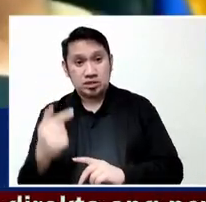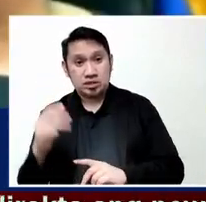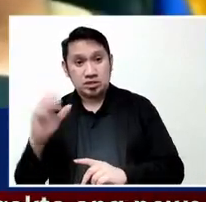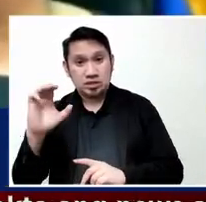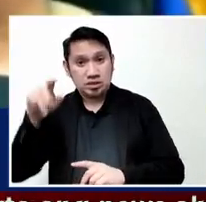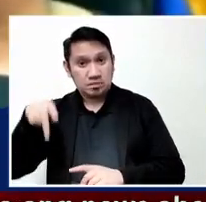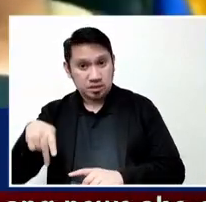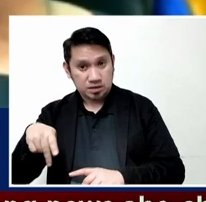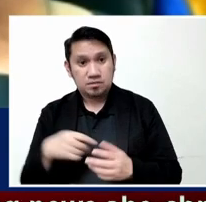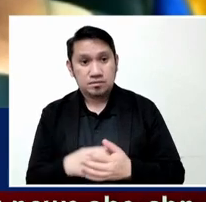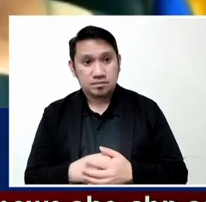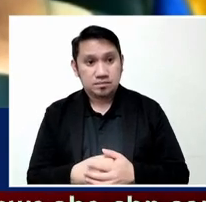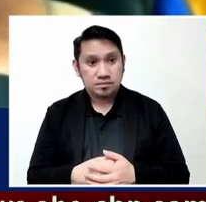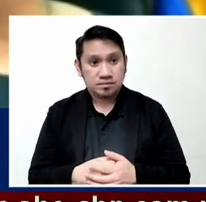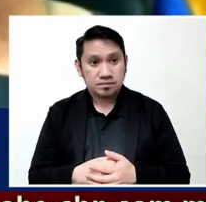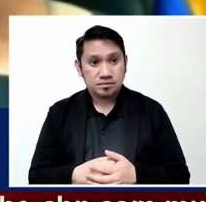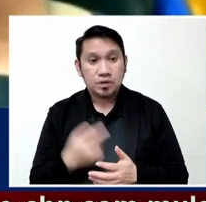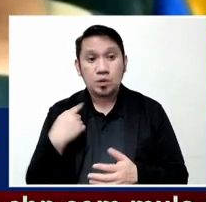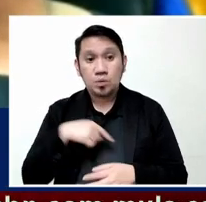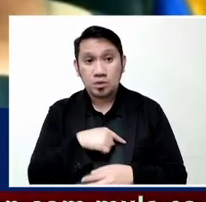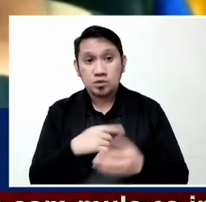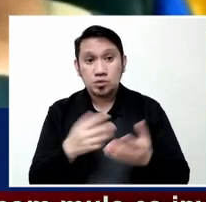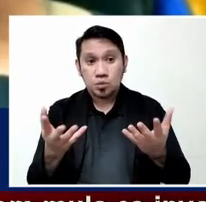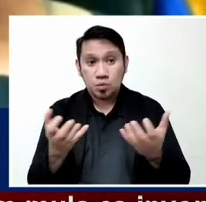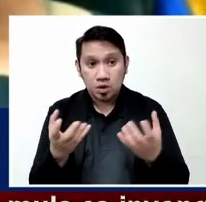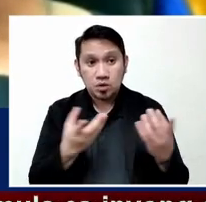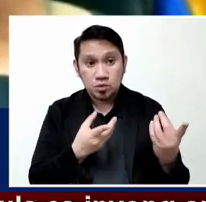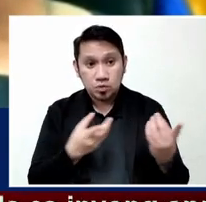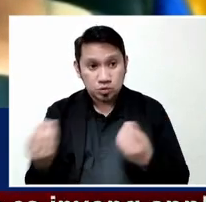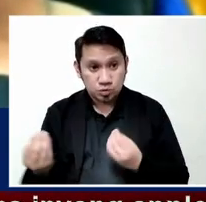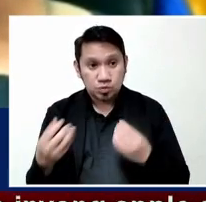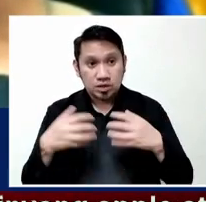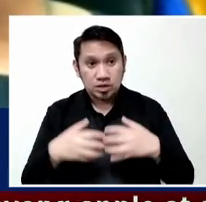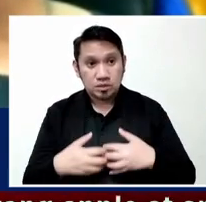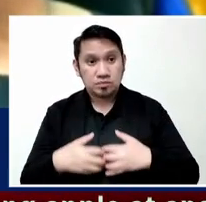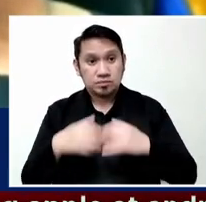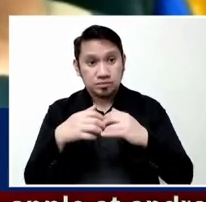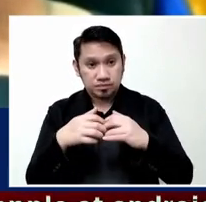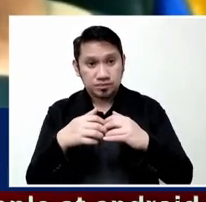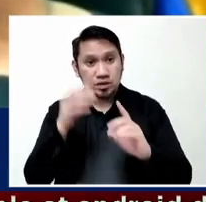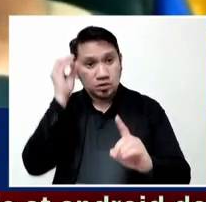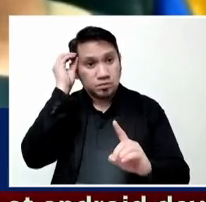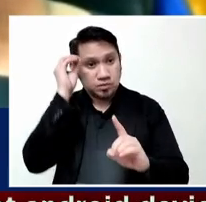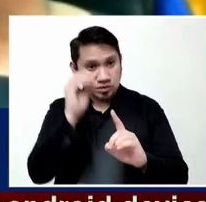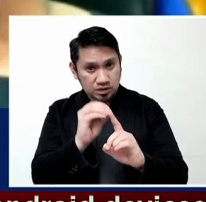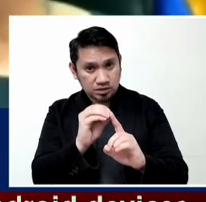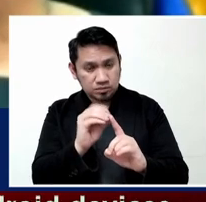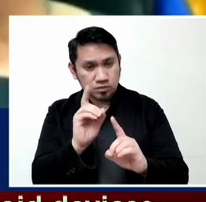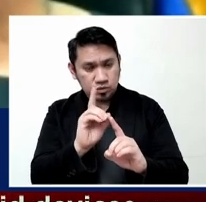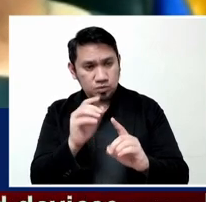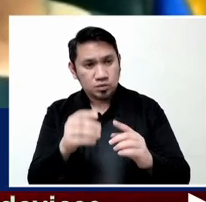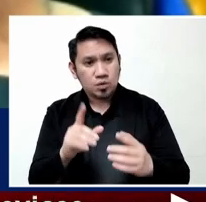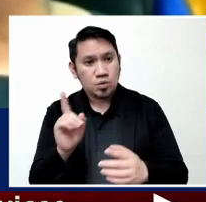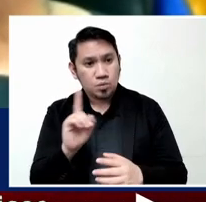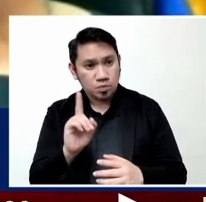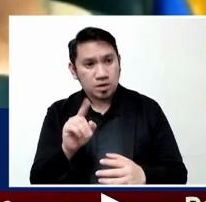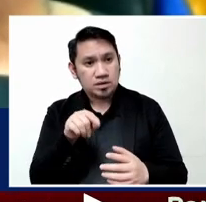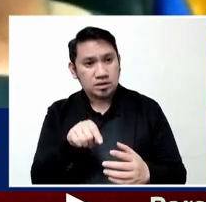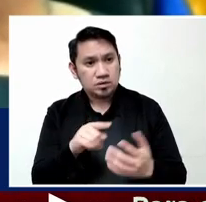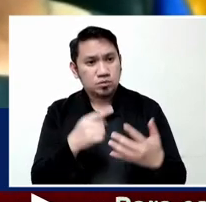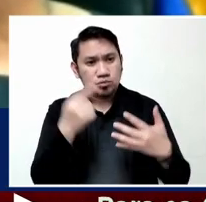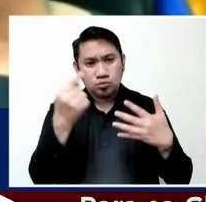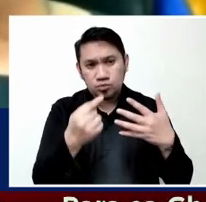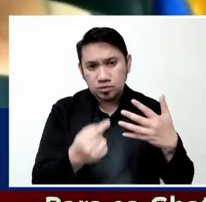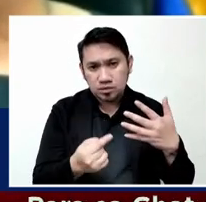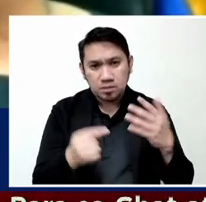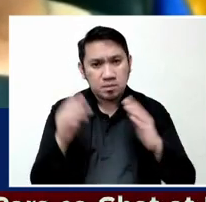blame throwing. What we want to do is to establish in an objective manner what are the weak links, what are the